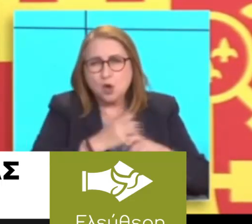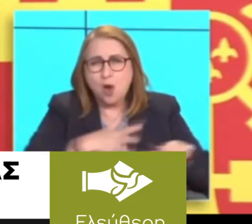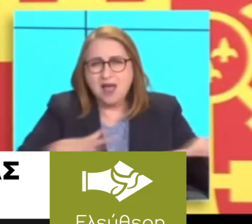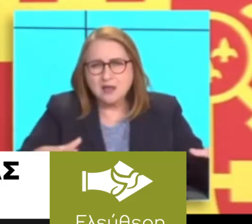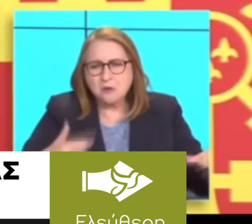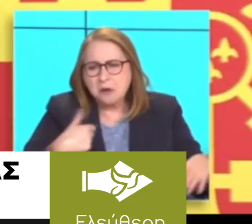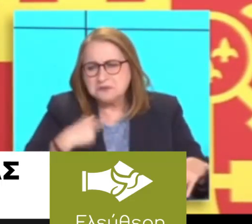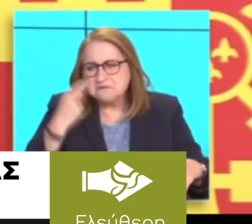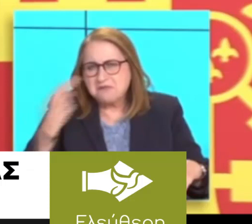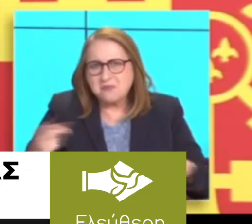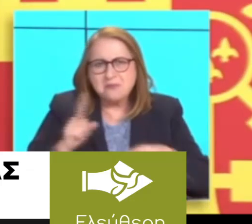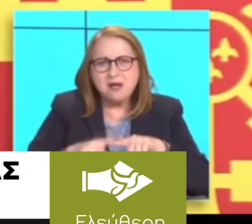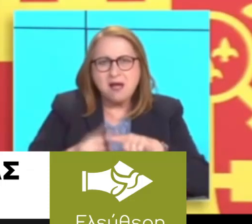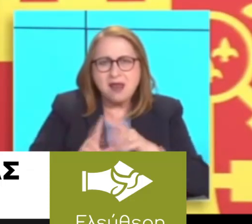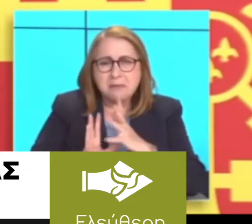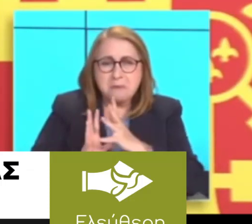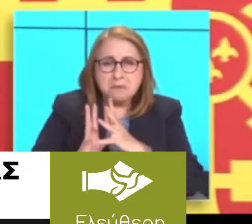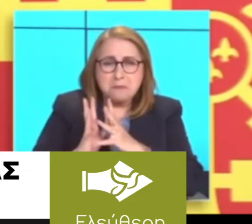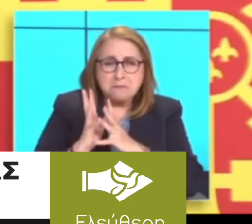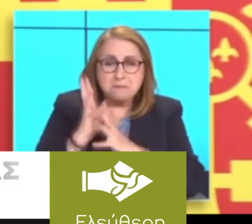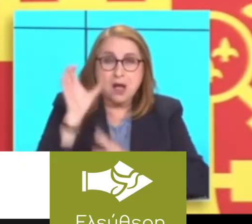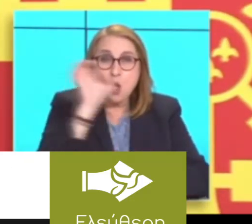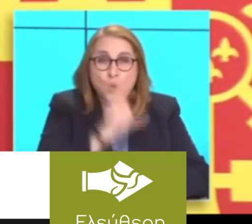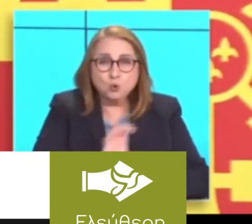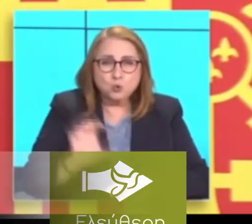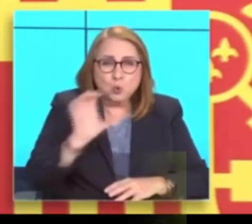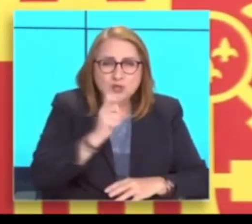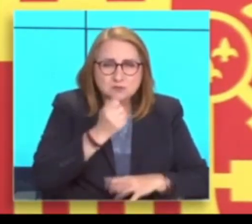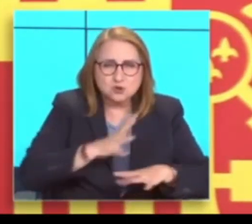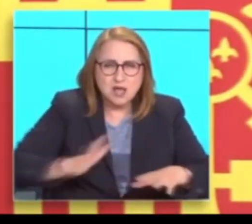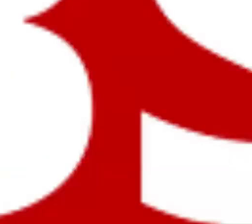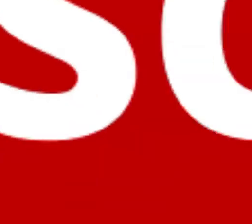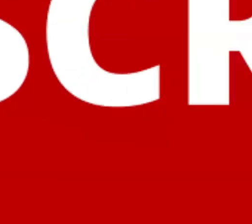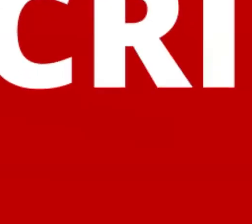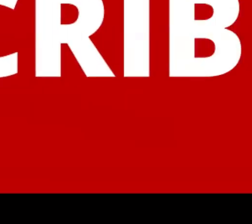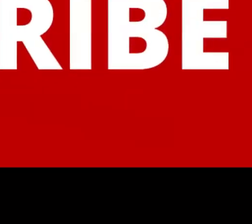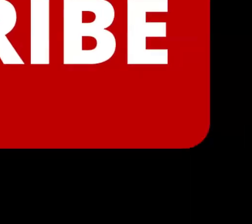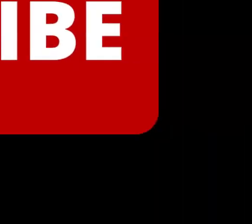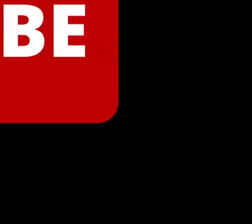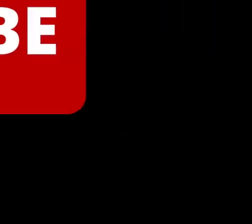καλά πηγαίνει ο ελληνικός τουρισμός, ειδικά ο τουρισμός στο Αιγαίο, ειδικά ο τουρισμός στα νησιά μας.